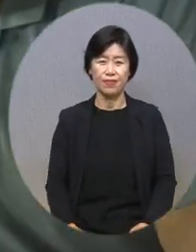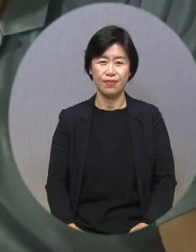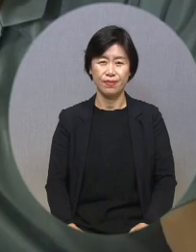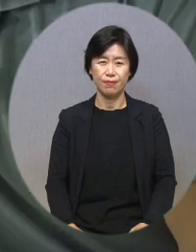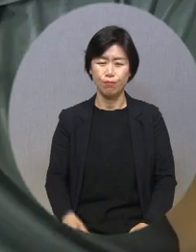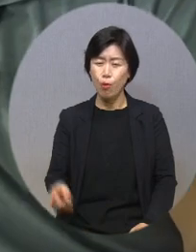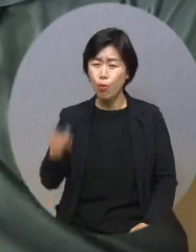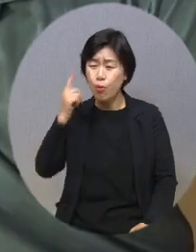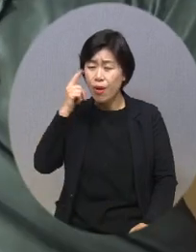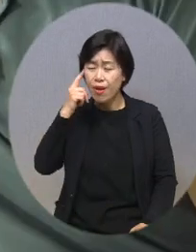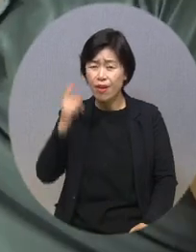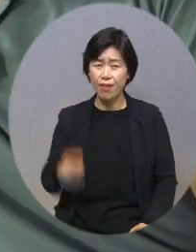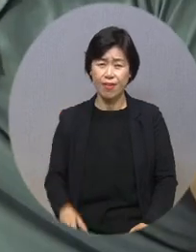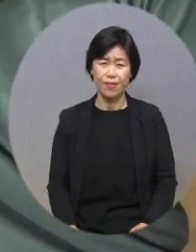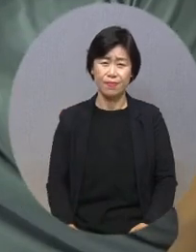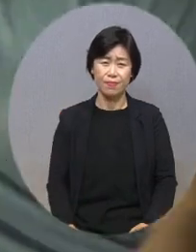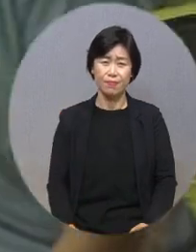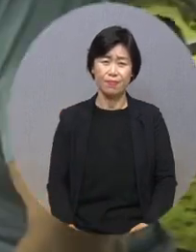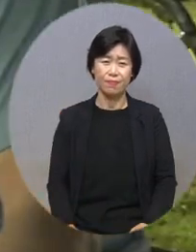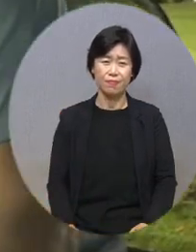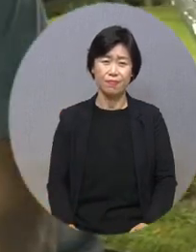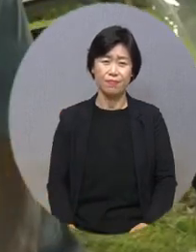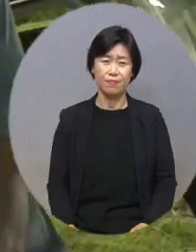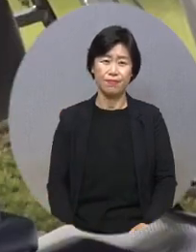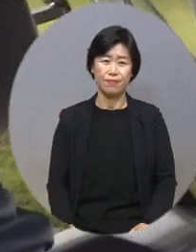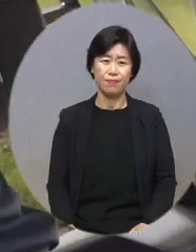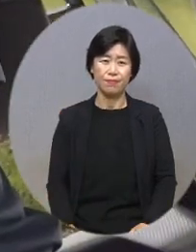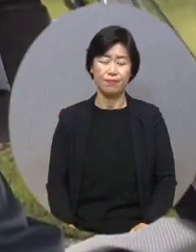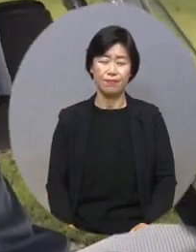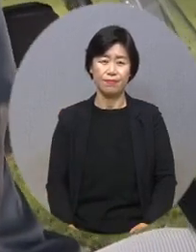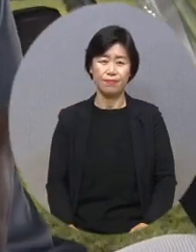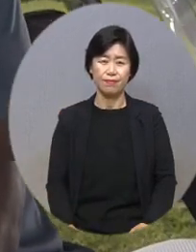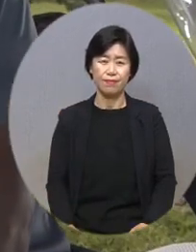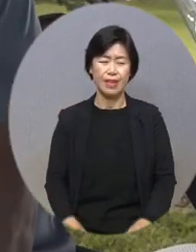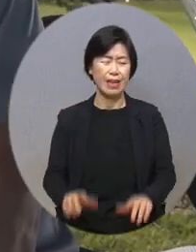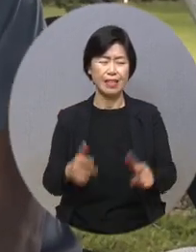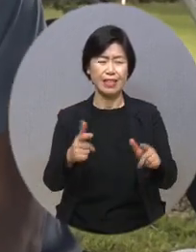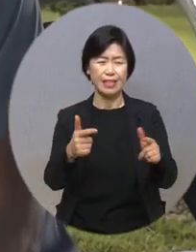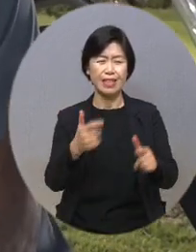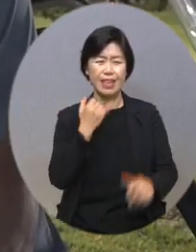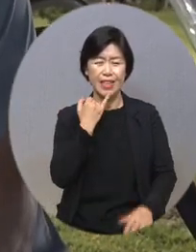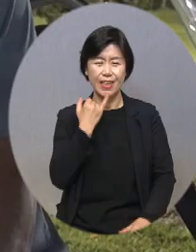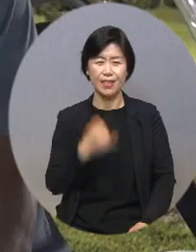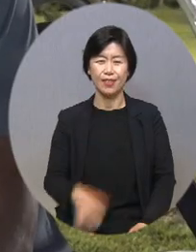너 왜 그래 상처되게. 아니야 은퇴식이라고 할 수 있어.